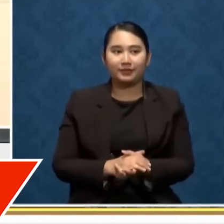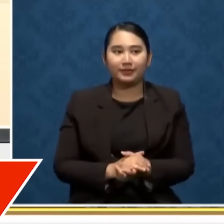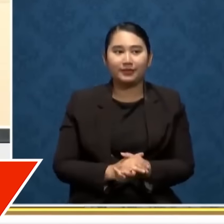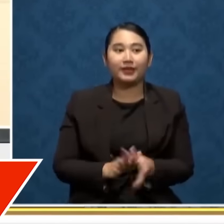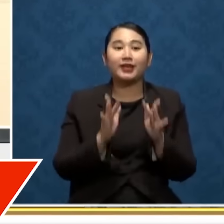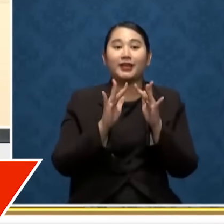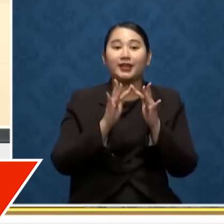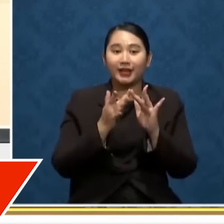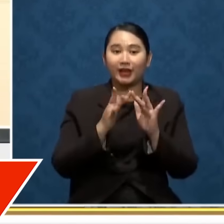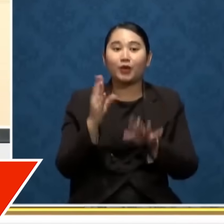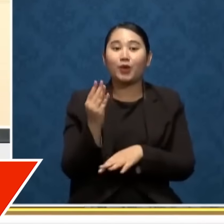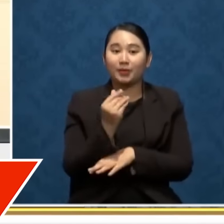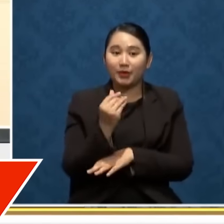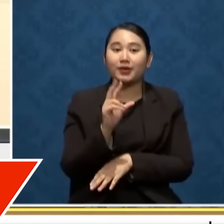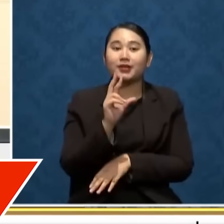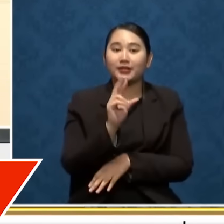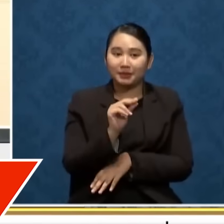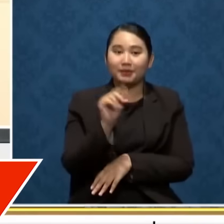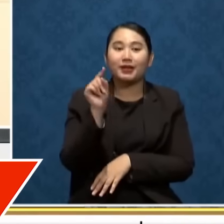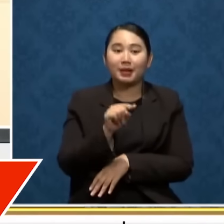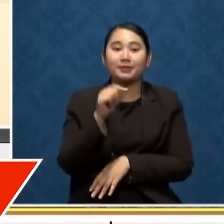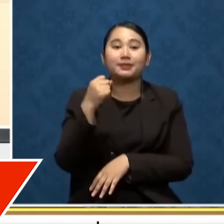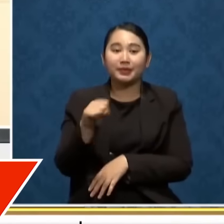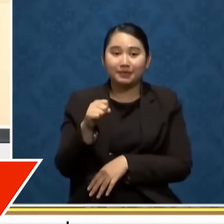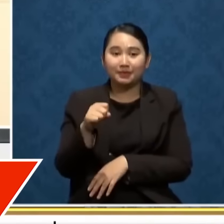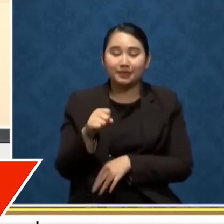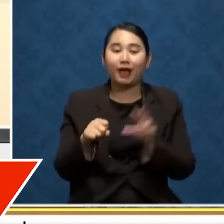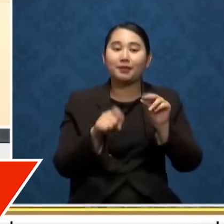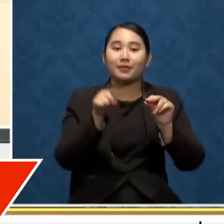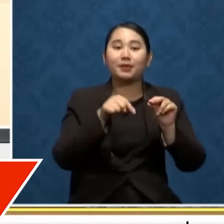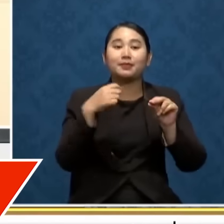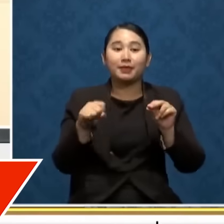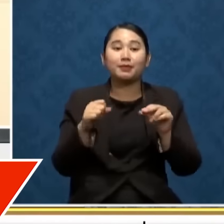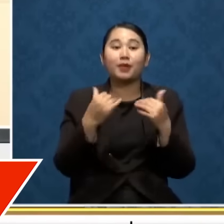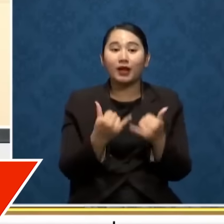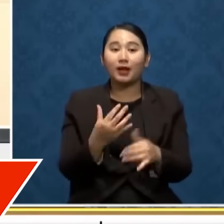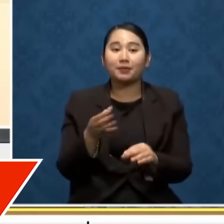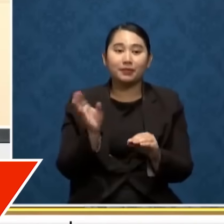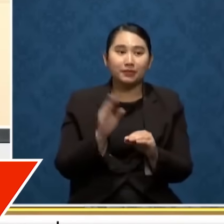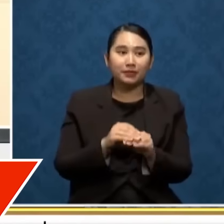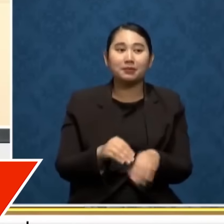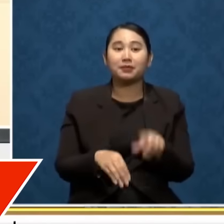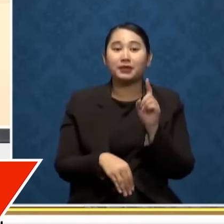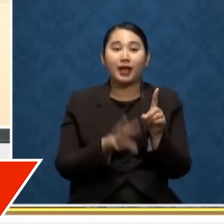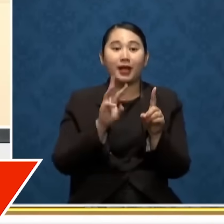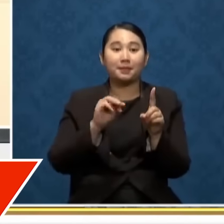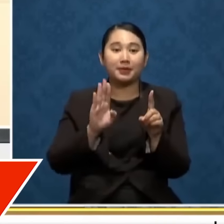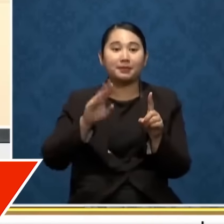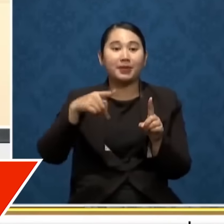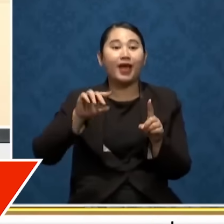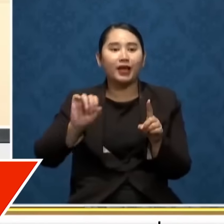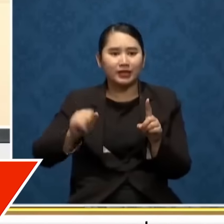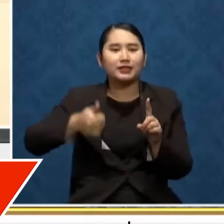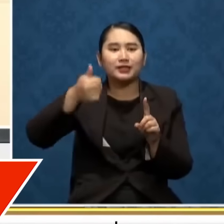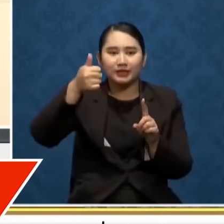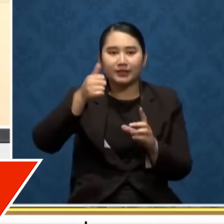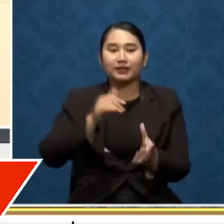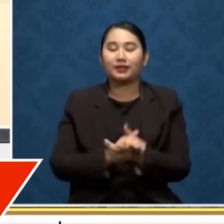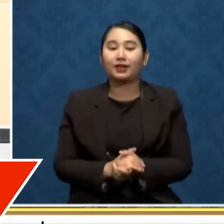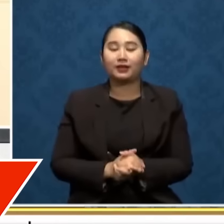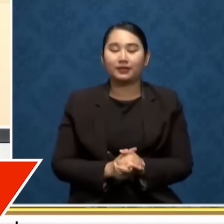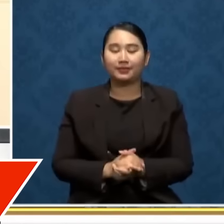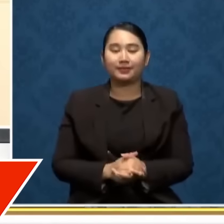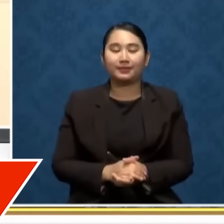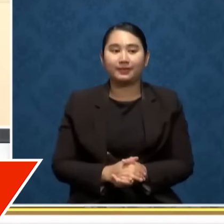เน็ตความเร็ว30/10นะครับซึ่งตอนนี้ถ้าเกิดได้สัก1เมกเนี่ยOEDว่าก็ถือว่าหรูแล้วนะครับตอนนี้